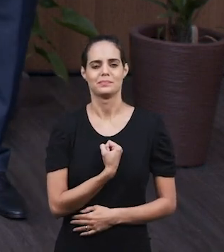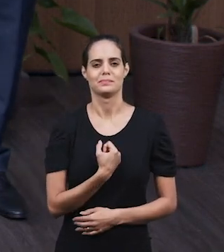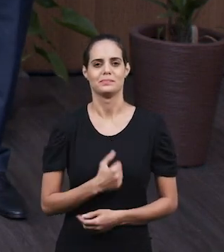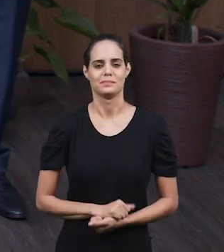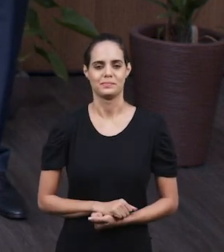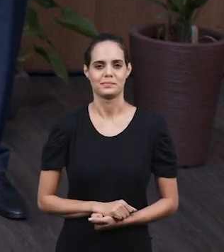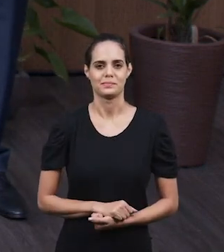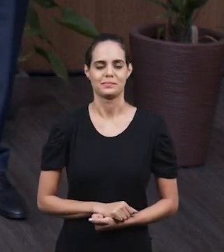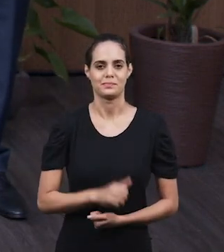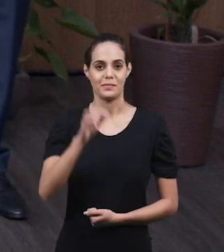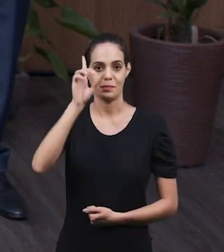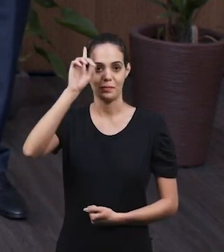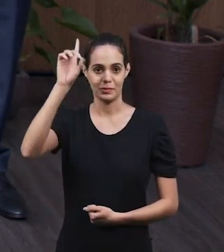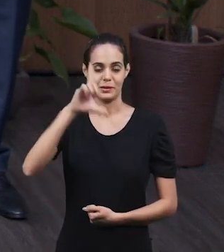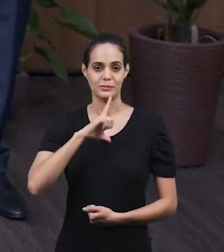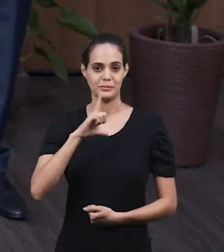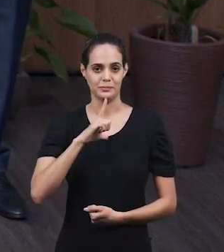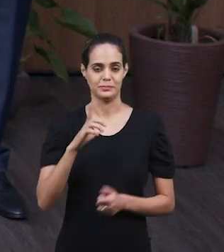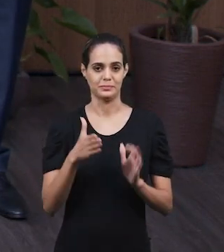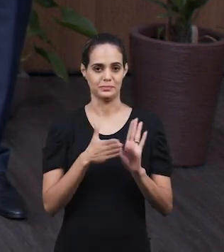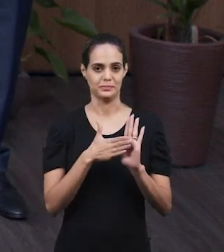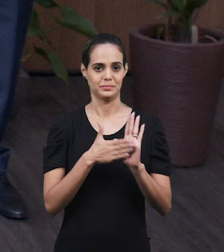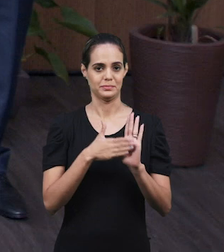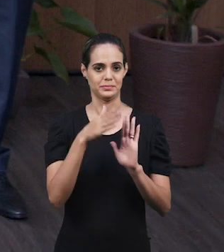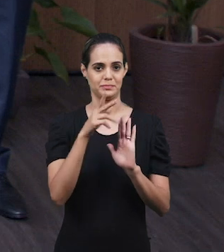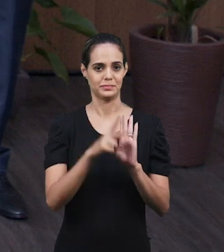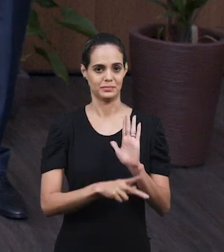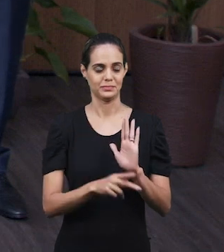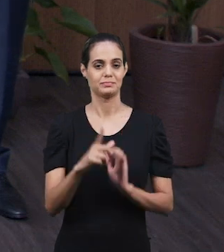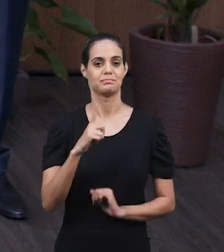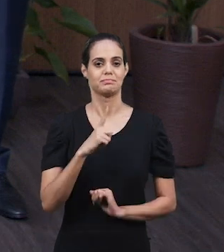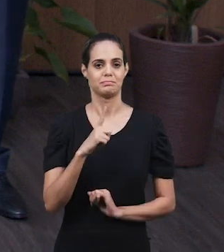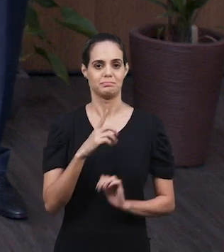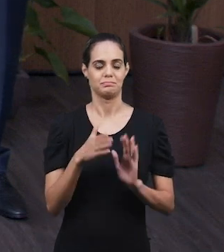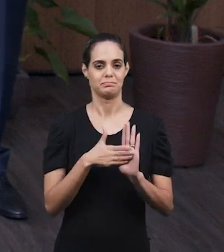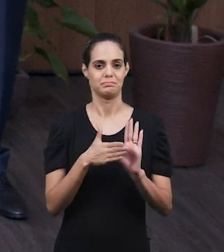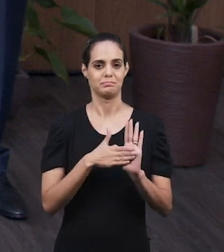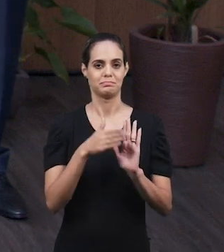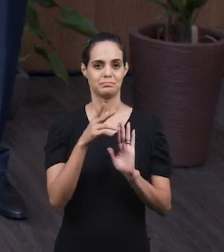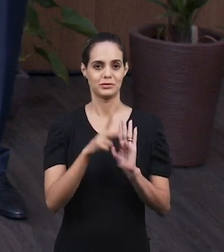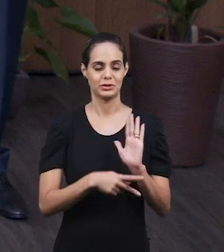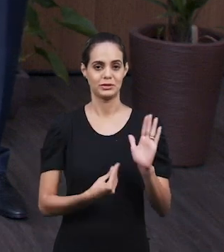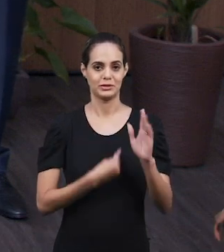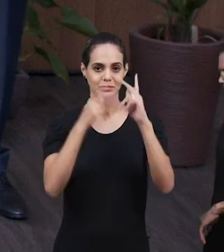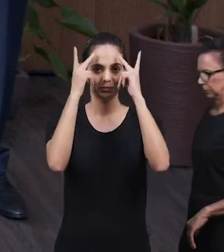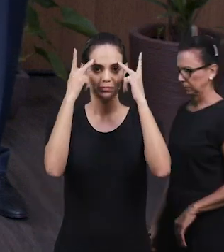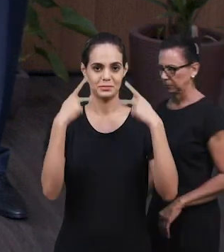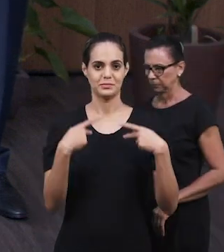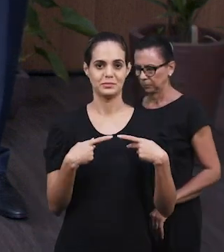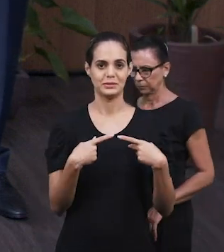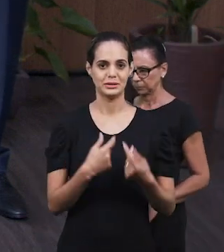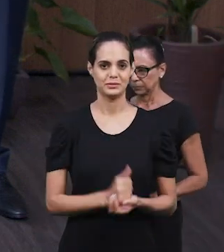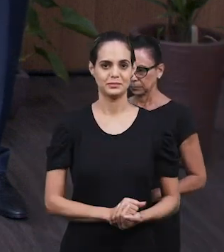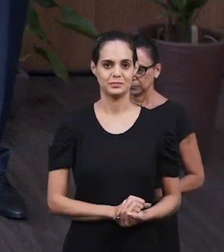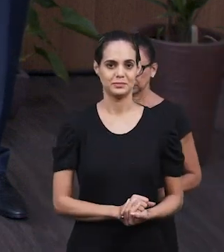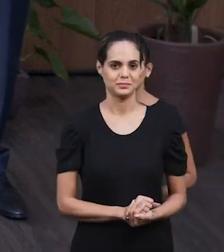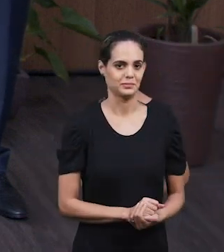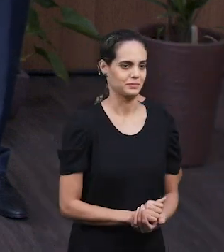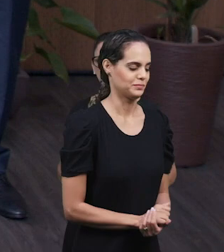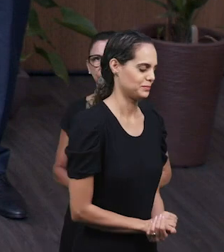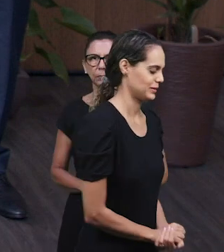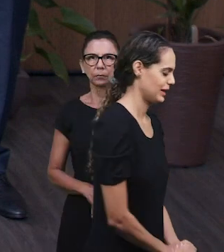Dieu a un plan, un objectif, un projet pour la vie de l'homme qui s'appelle